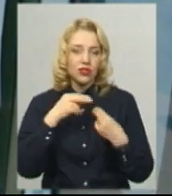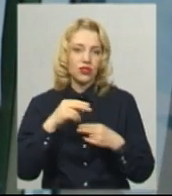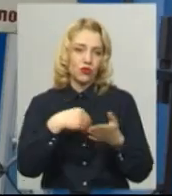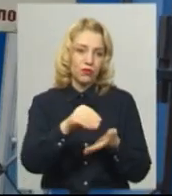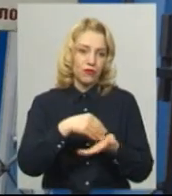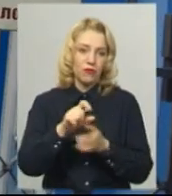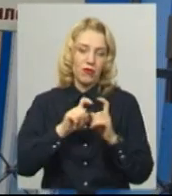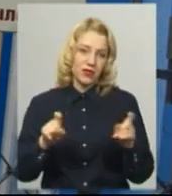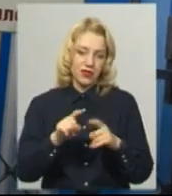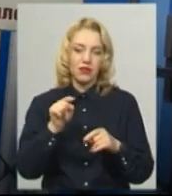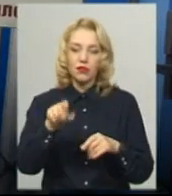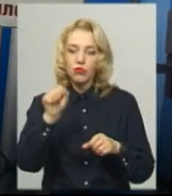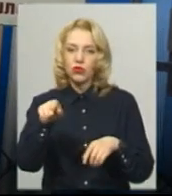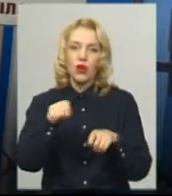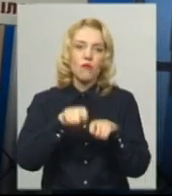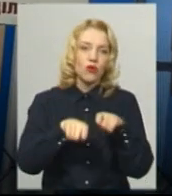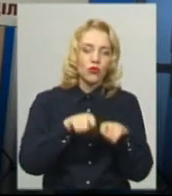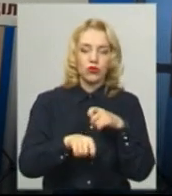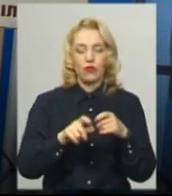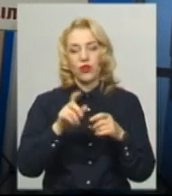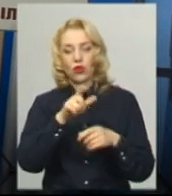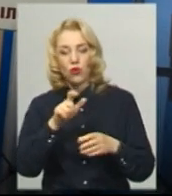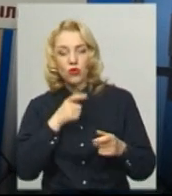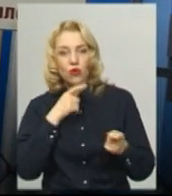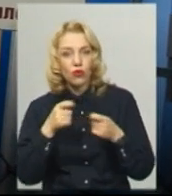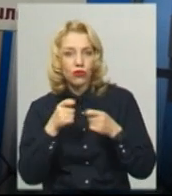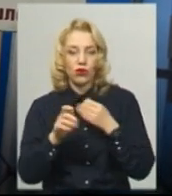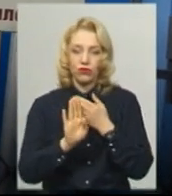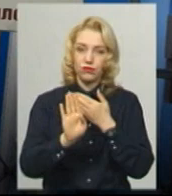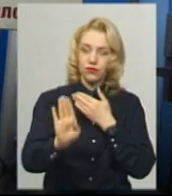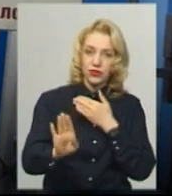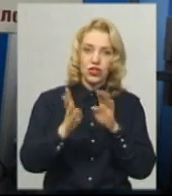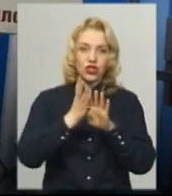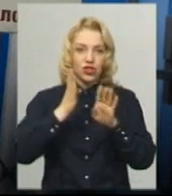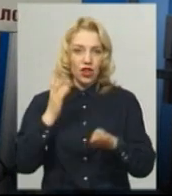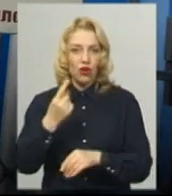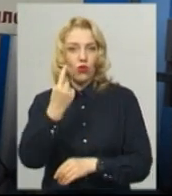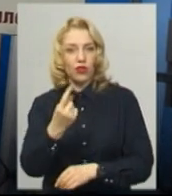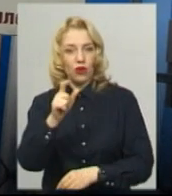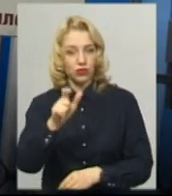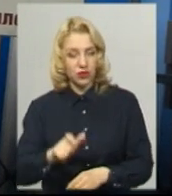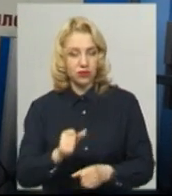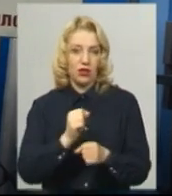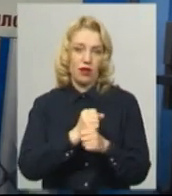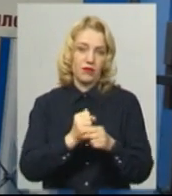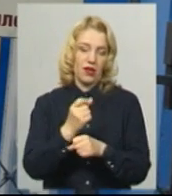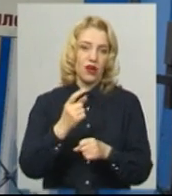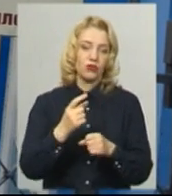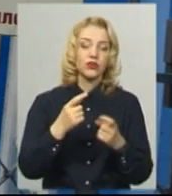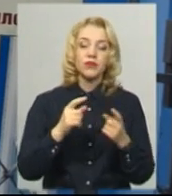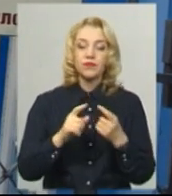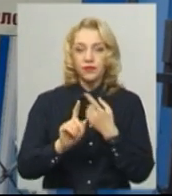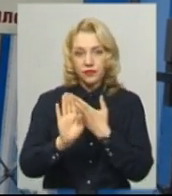покупців легше. Люди оберігаються, остерігаються, заходять в чергу по одному чоловіку в магазин, в аптеки кругом.